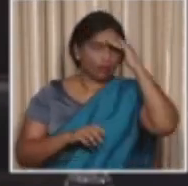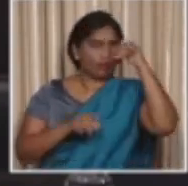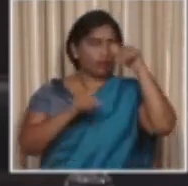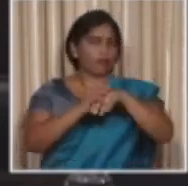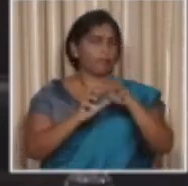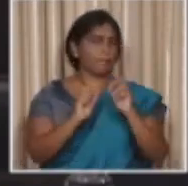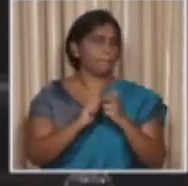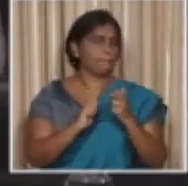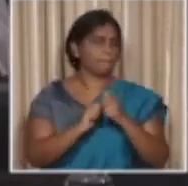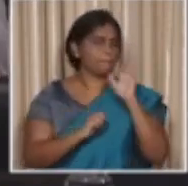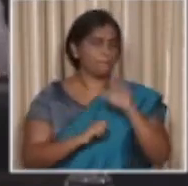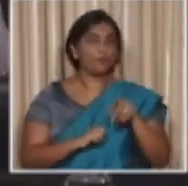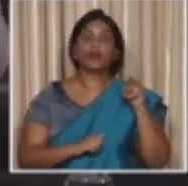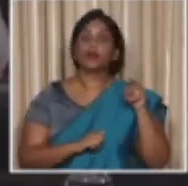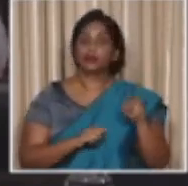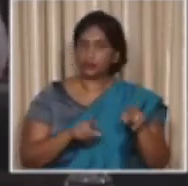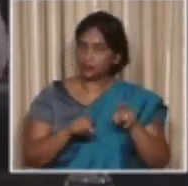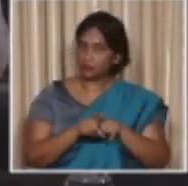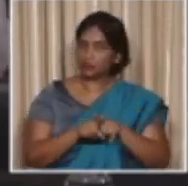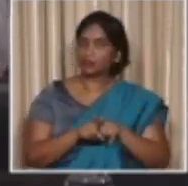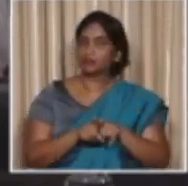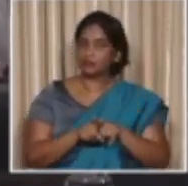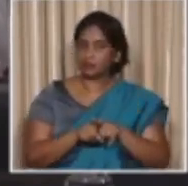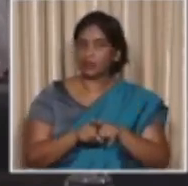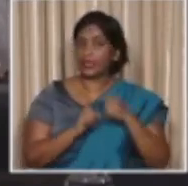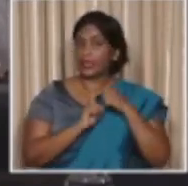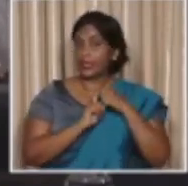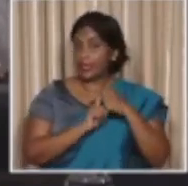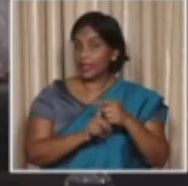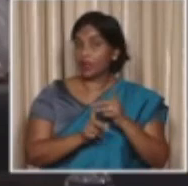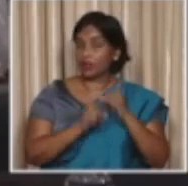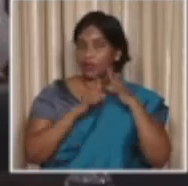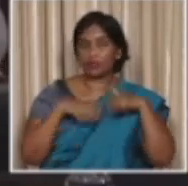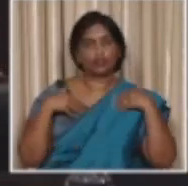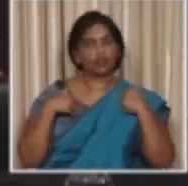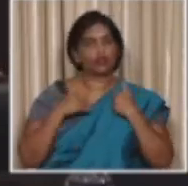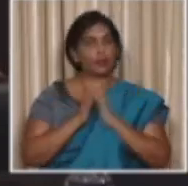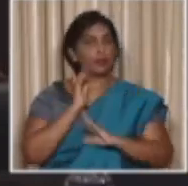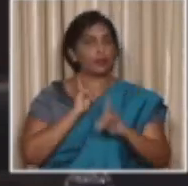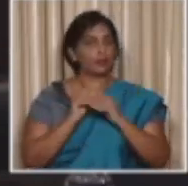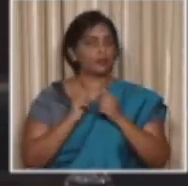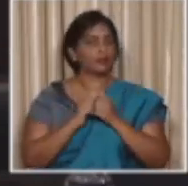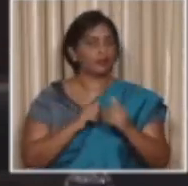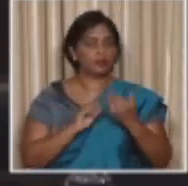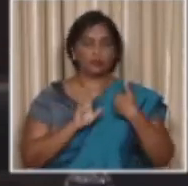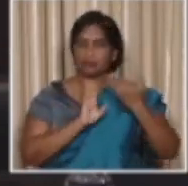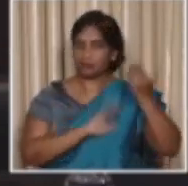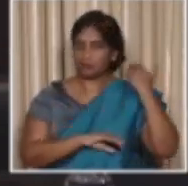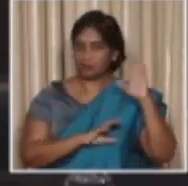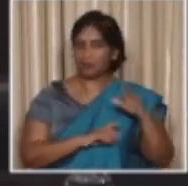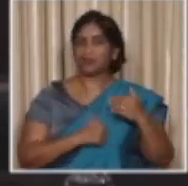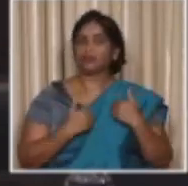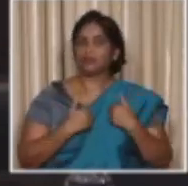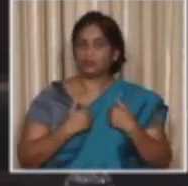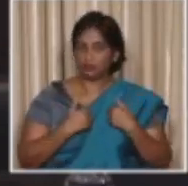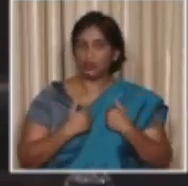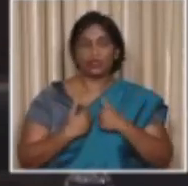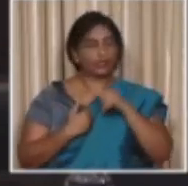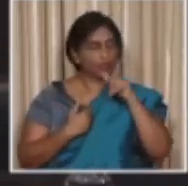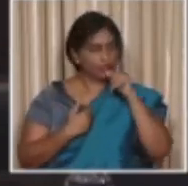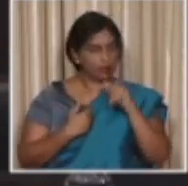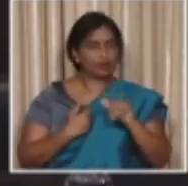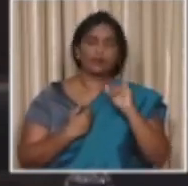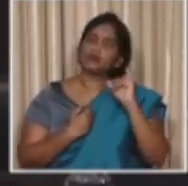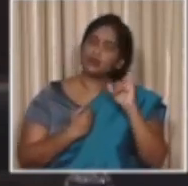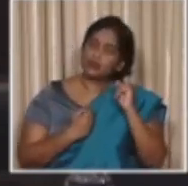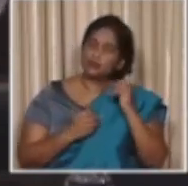ප්‍රශ්නයක් තියෙනවා ඒ විතරක් නෙමෙයි ඉලක්කයකට අපි සෞඛ්‍ය අමාත්‍යාංශය මෙහෙවන්නේ දැන් එදානම් අපි ඇත්තටම යම්